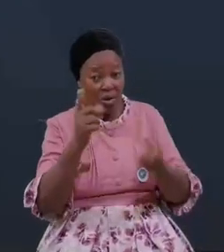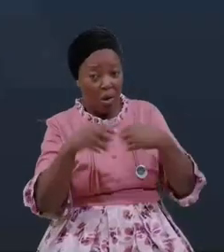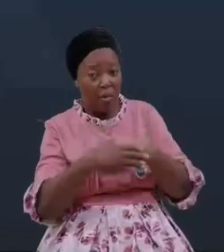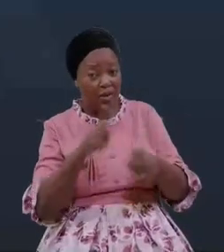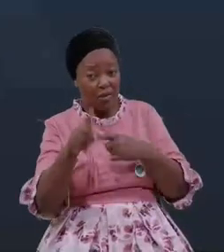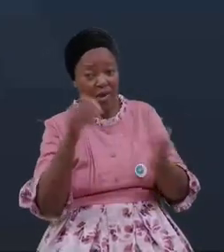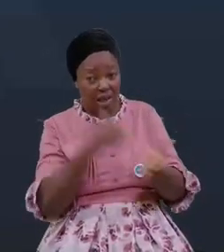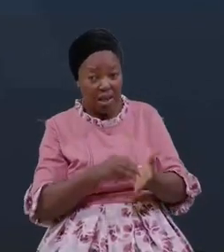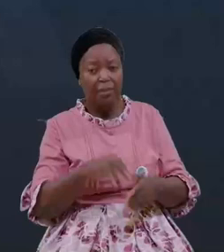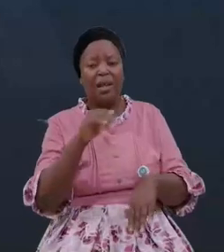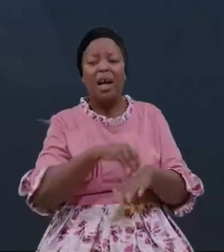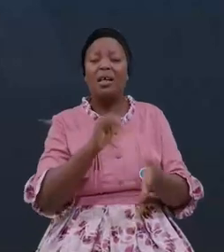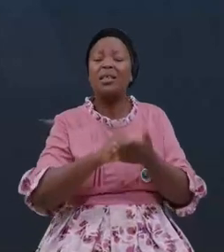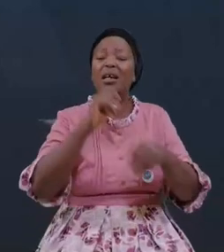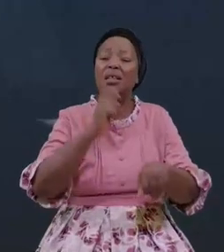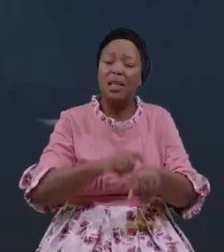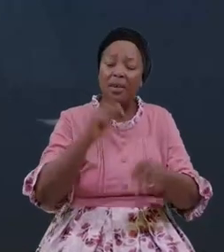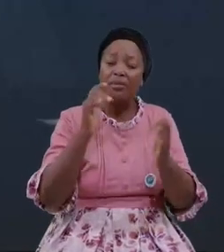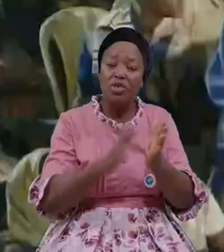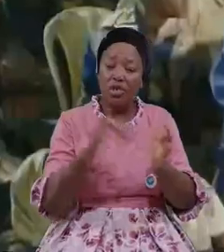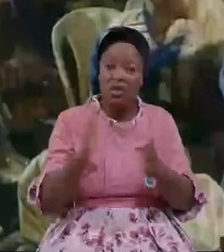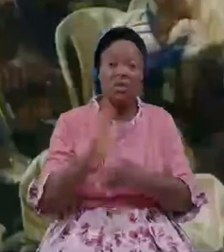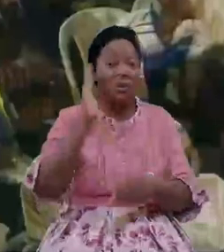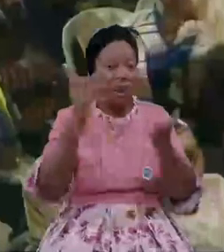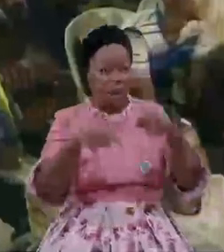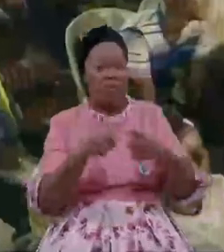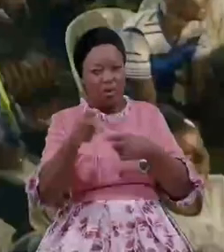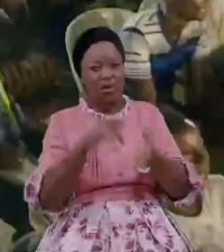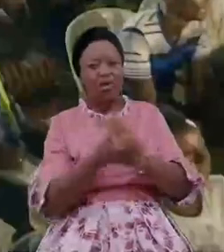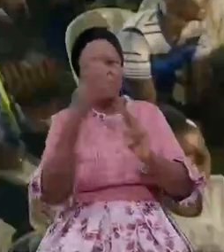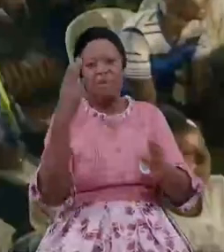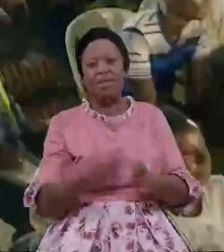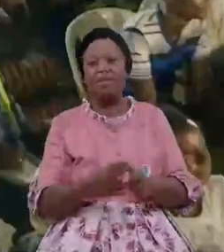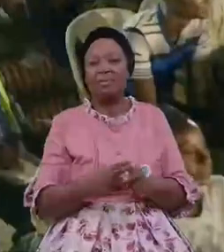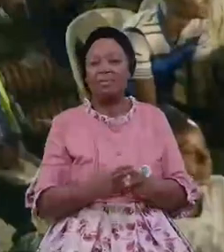t'aborder en ce momentlà Jésus va venir à